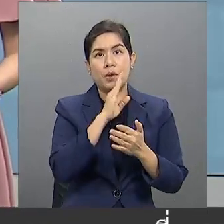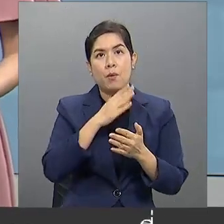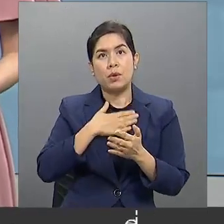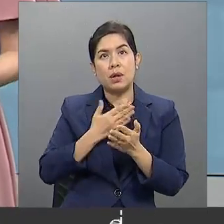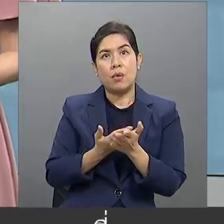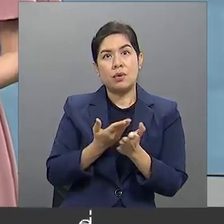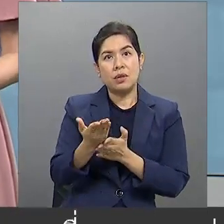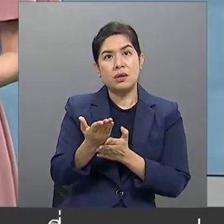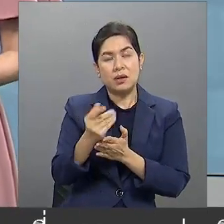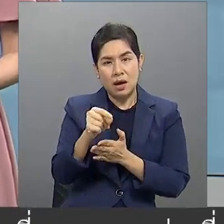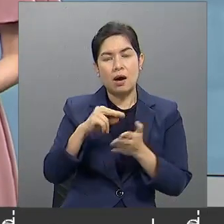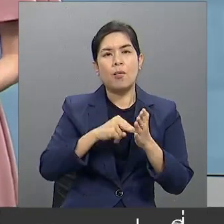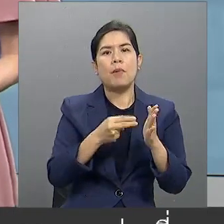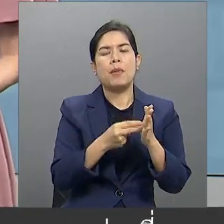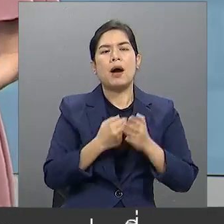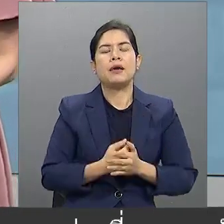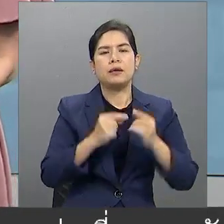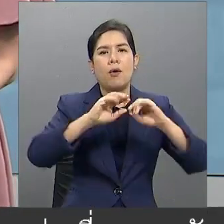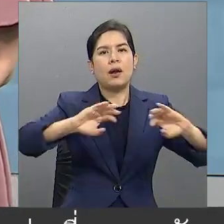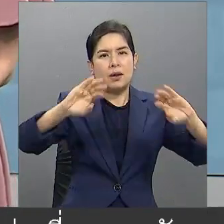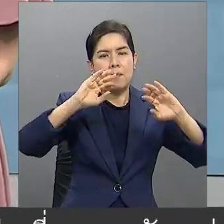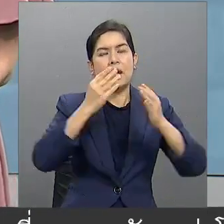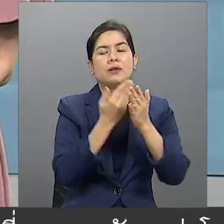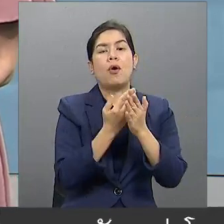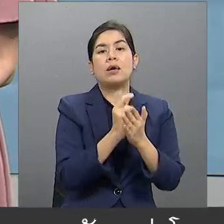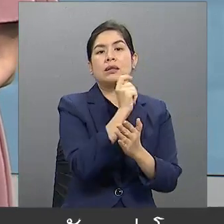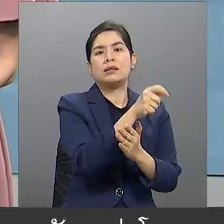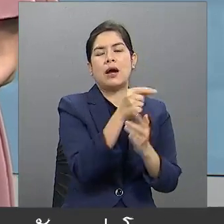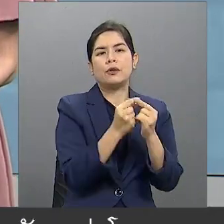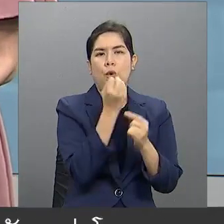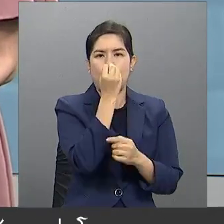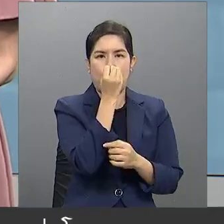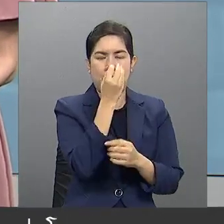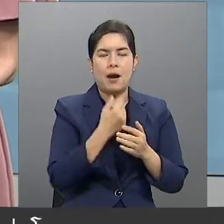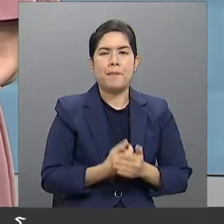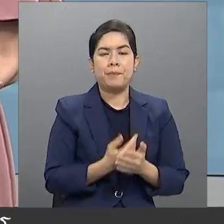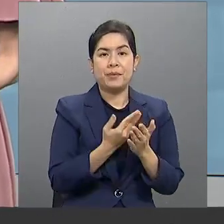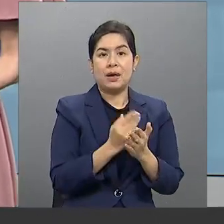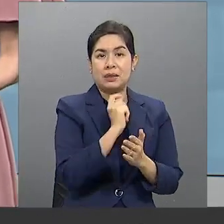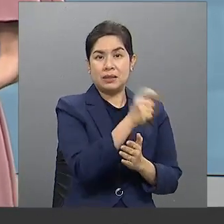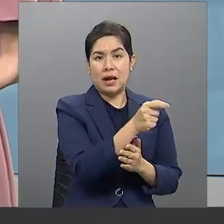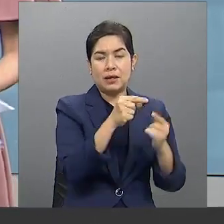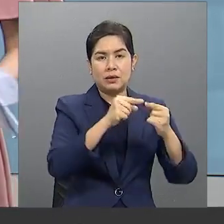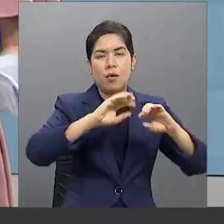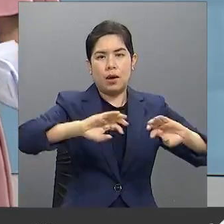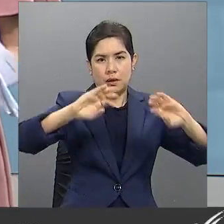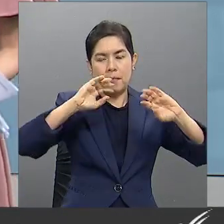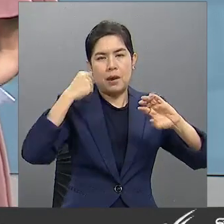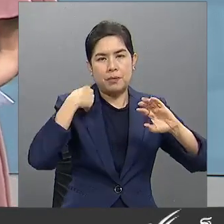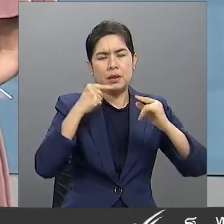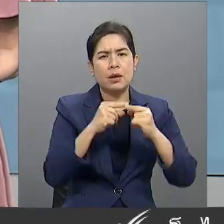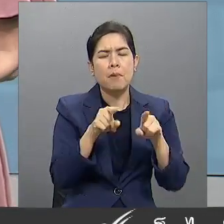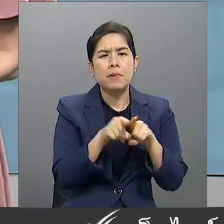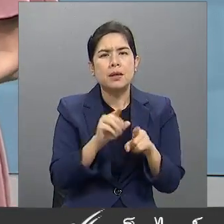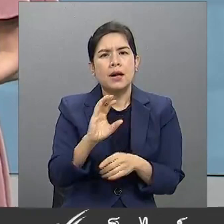นะรัฐบาลก็ต้องจ่ายดอกเบี้ยให้คุณผู้ชมนะคะซึ่งการจำหน่ายพันธบัตรของรัฐบาลที่เป็นวิธีการหนึ่งของการระดมทุนอาจจะ